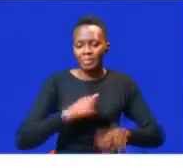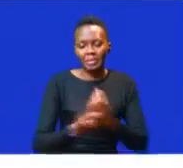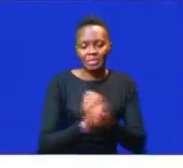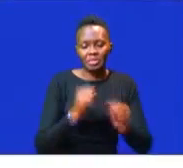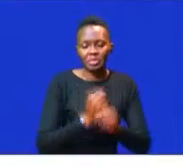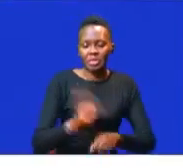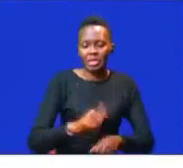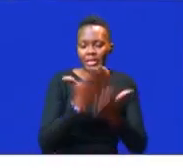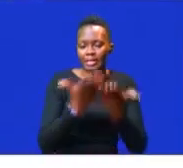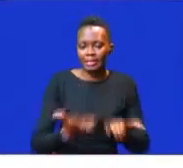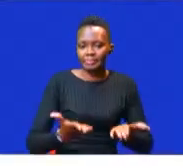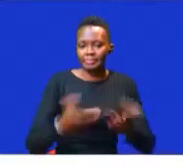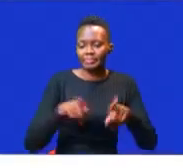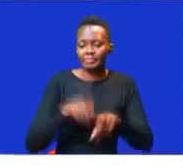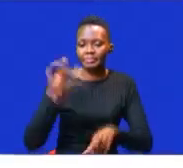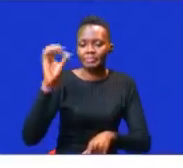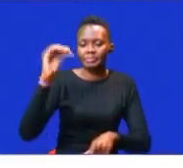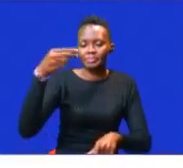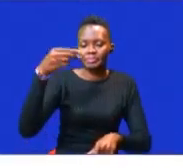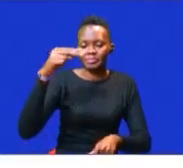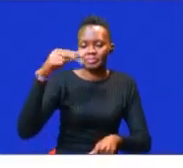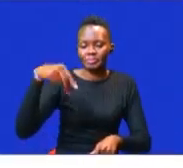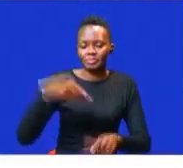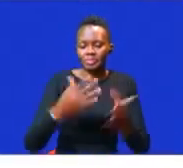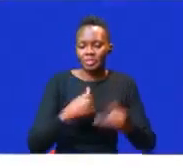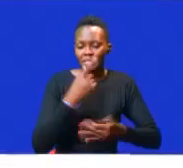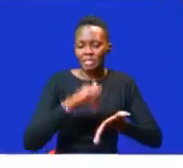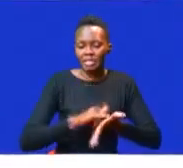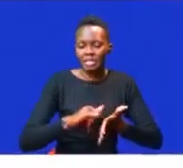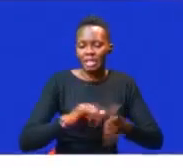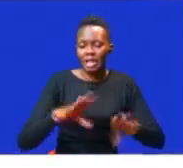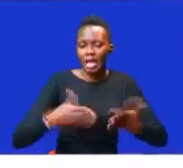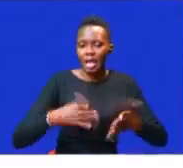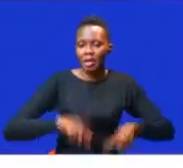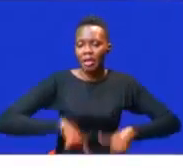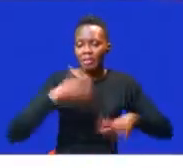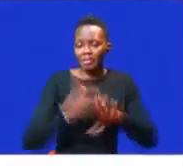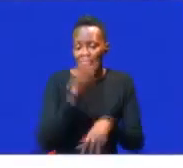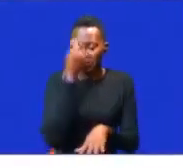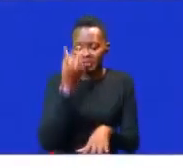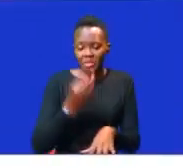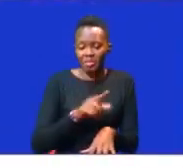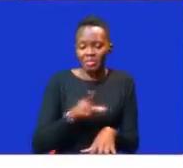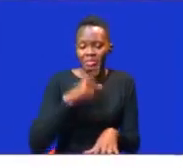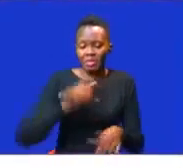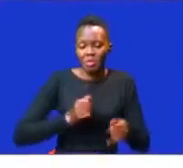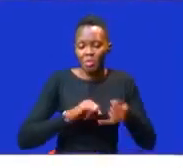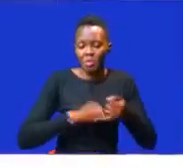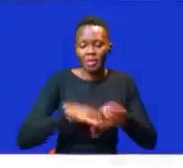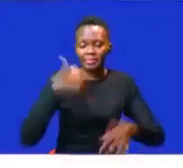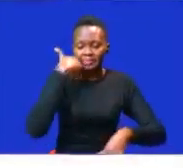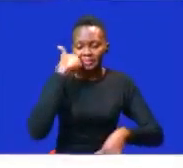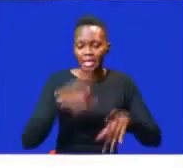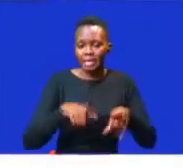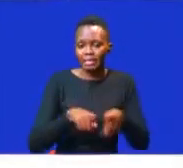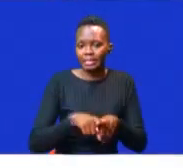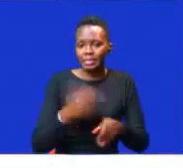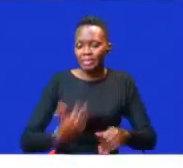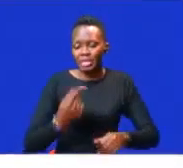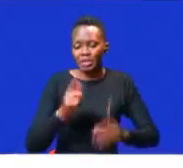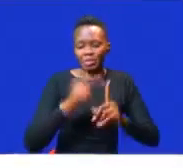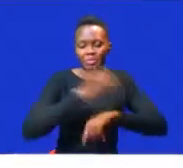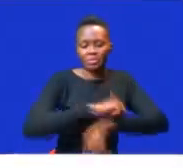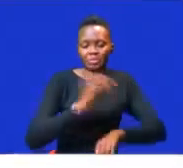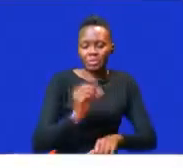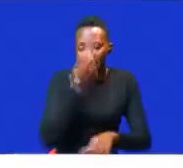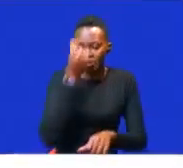Tigimora. Igo sise futio. Mawun pa judi. Lero kakangosa begi mae. Kali kwa datu jaore. Makata nyino. Koro sabipi nyuma ukudiku. Nike chonge marpisa.